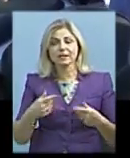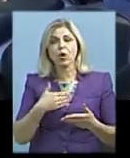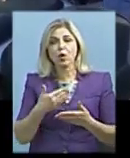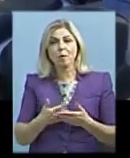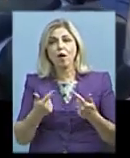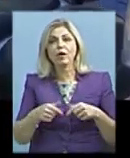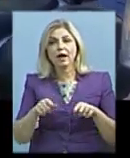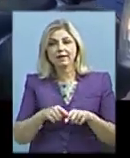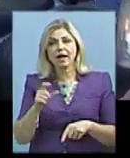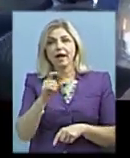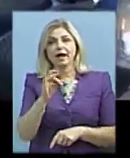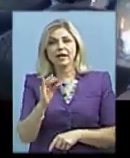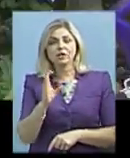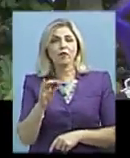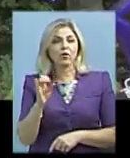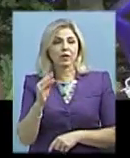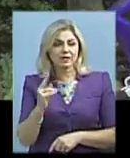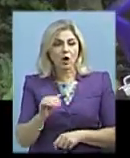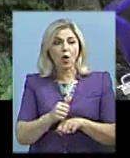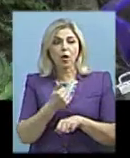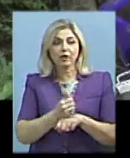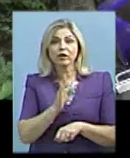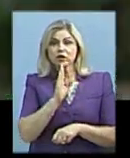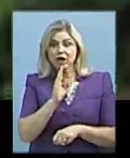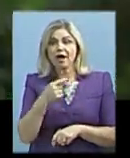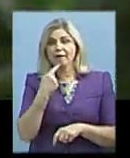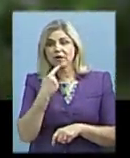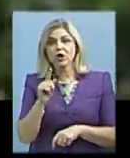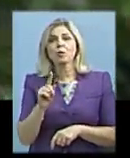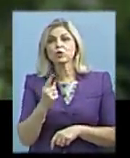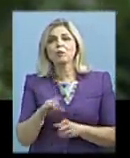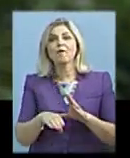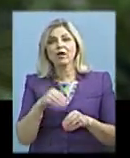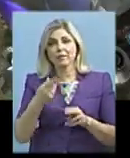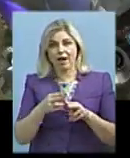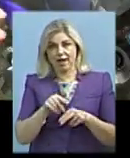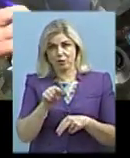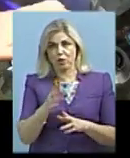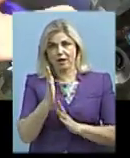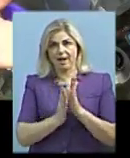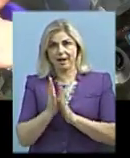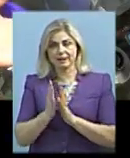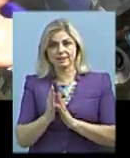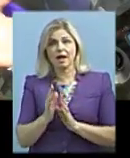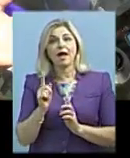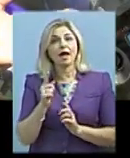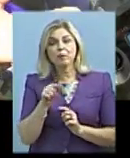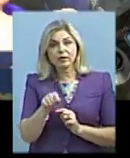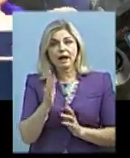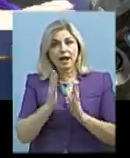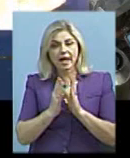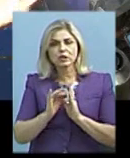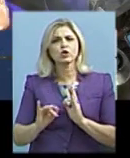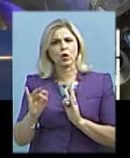організація «Христофорівці». Голова Лариса Хруставка розповіла, чому брали саме Христофорівський ліс. Сам ліс, він історичний, тому